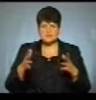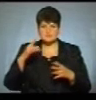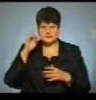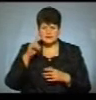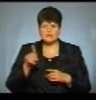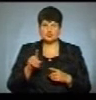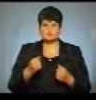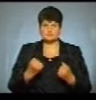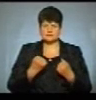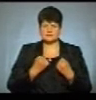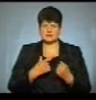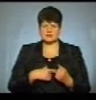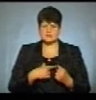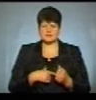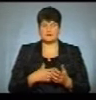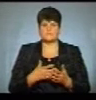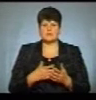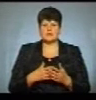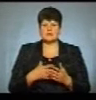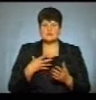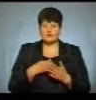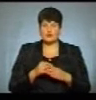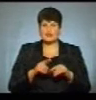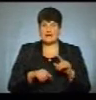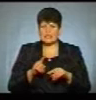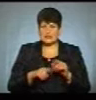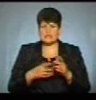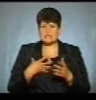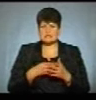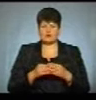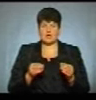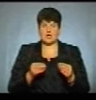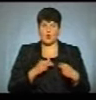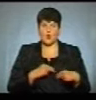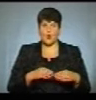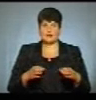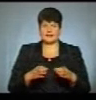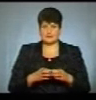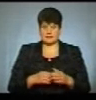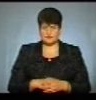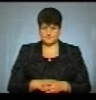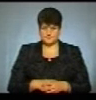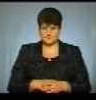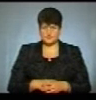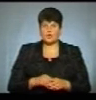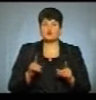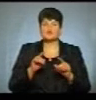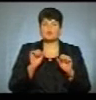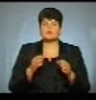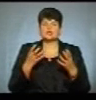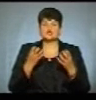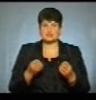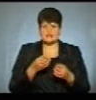щоб забезпечити свою безпеку, безпеку своїх рідних, безпеку своїх колективів. Що можна ще